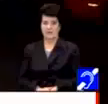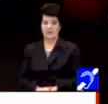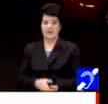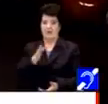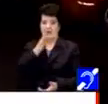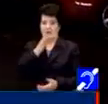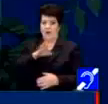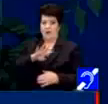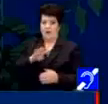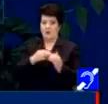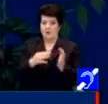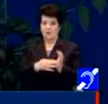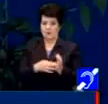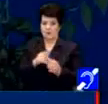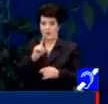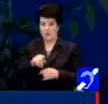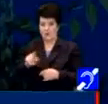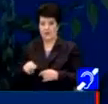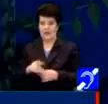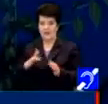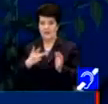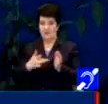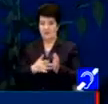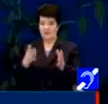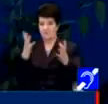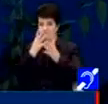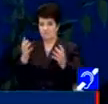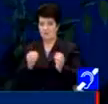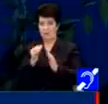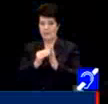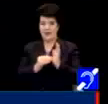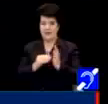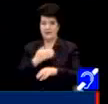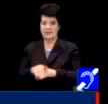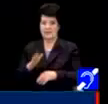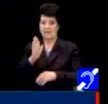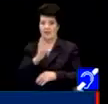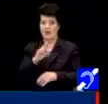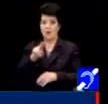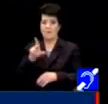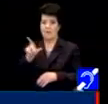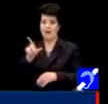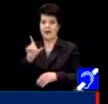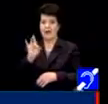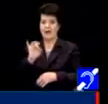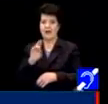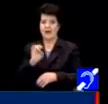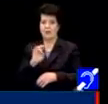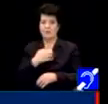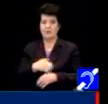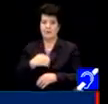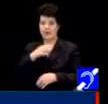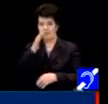După ora 19, unele străzi chiar din centru sunt în beznă. Pe listă este și strada Vlai cu Pârcălab, unde este primăria